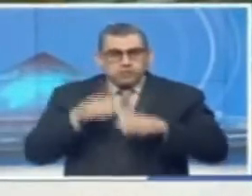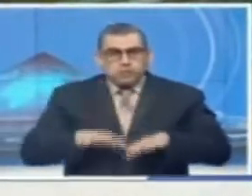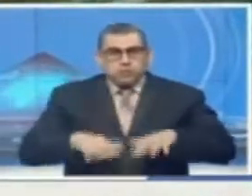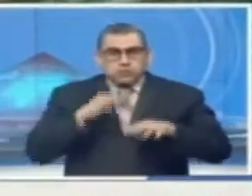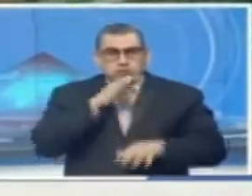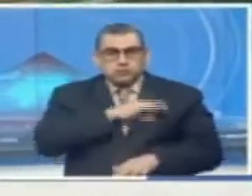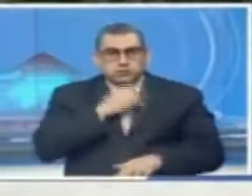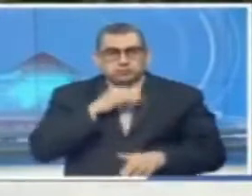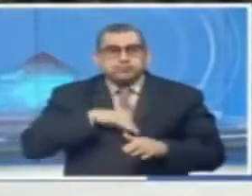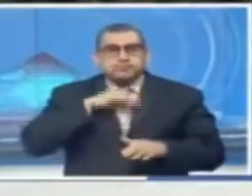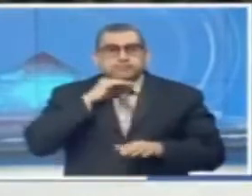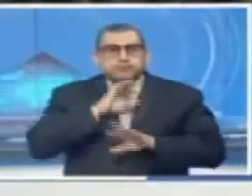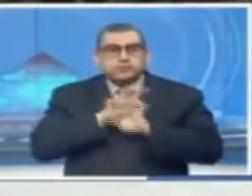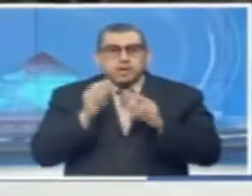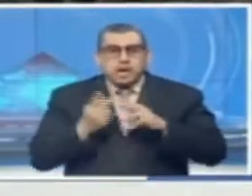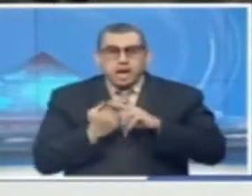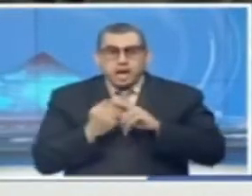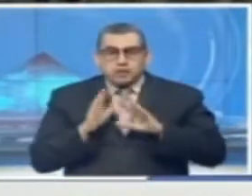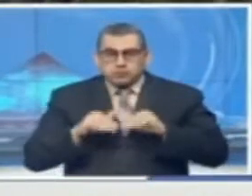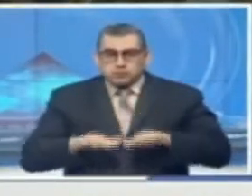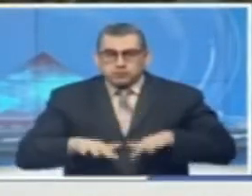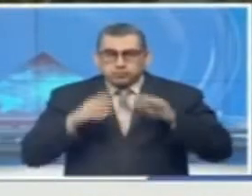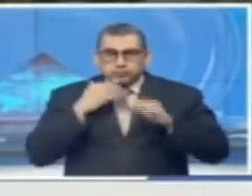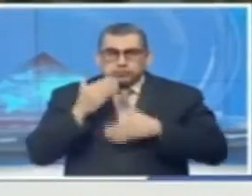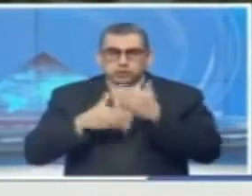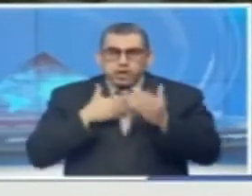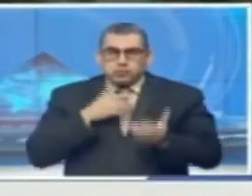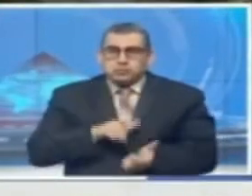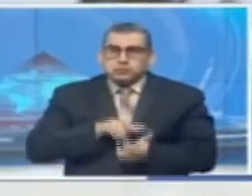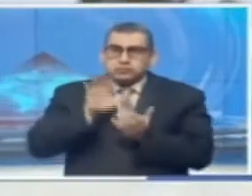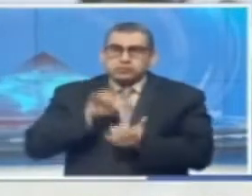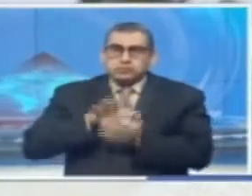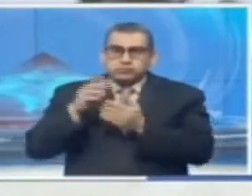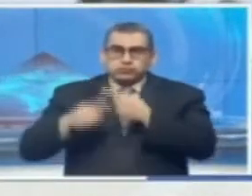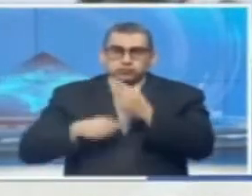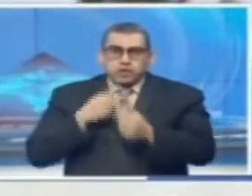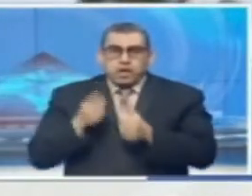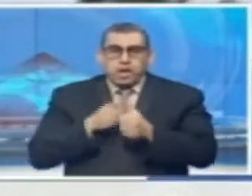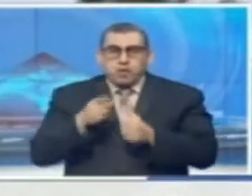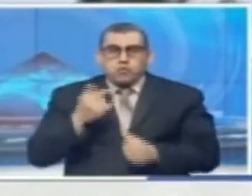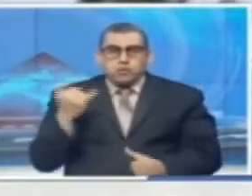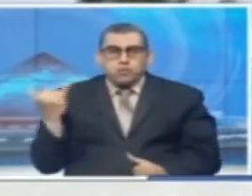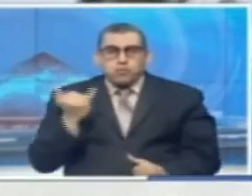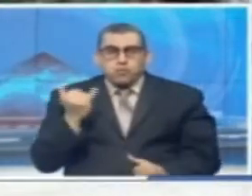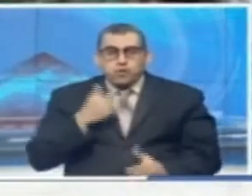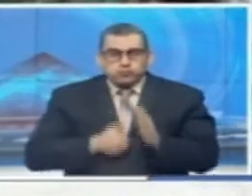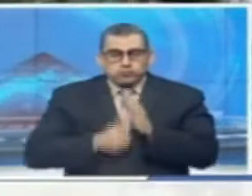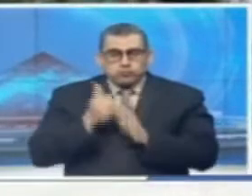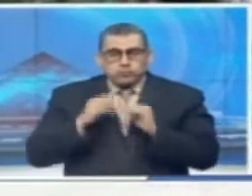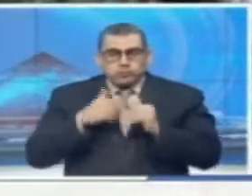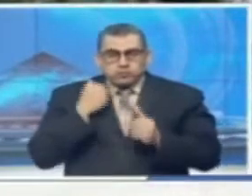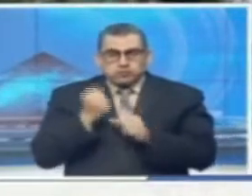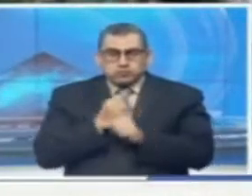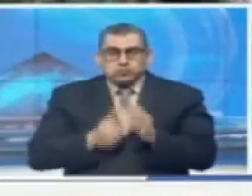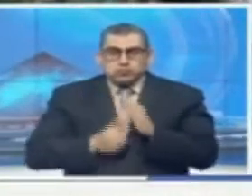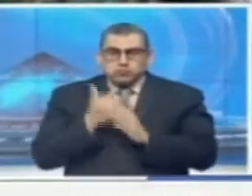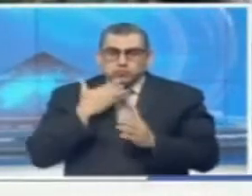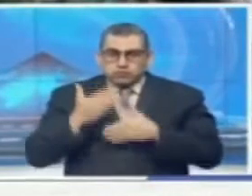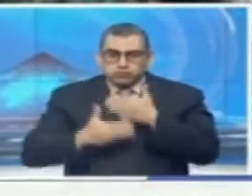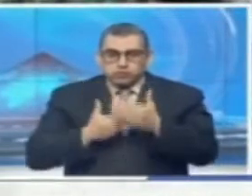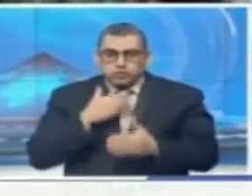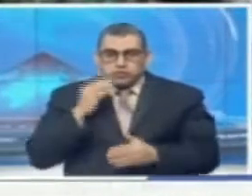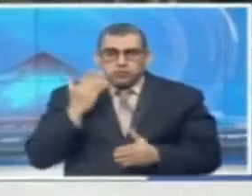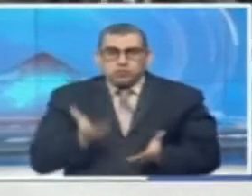تحقيق الاكتفاء الذاتي من الغاز الطبيعي والعودة للتصدير واحد من أهم تلك الإنجازات التي تحققت، حيث